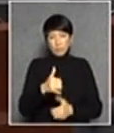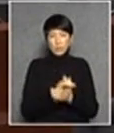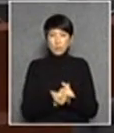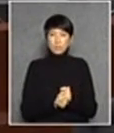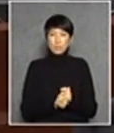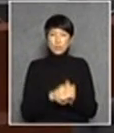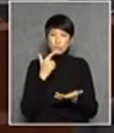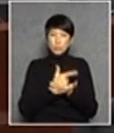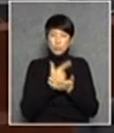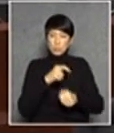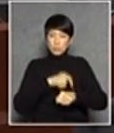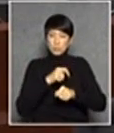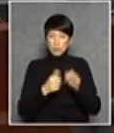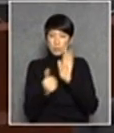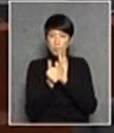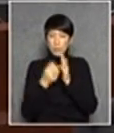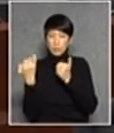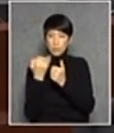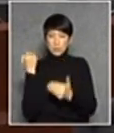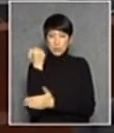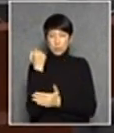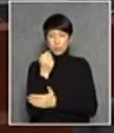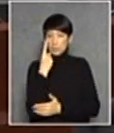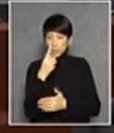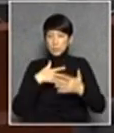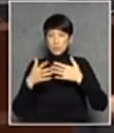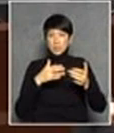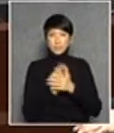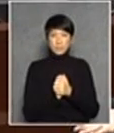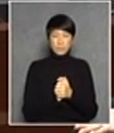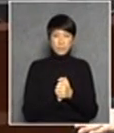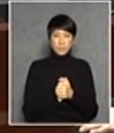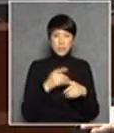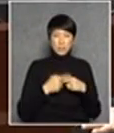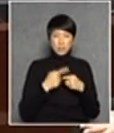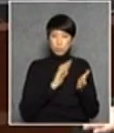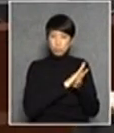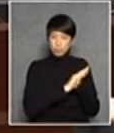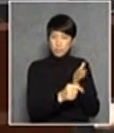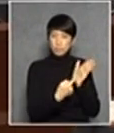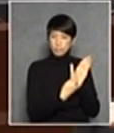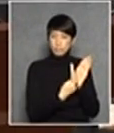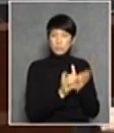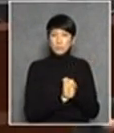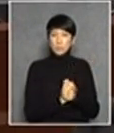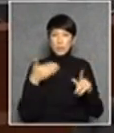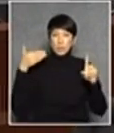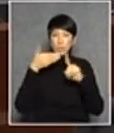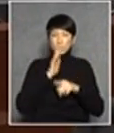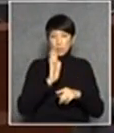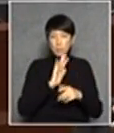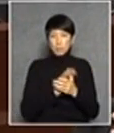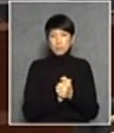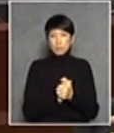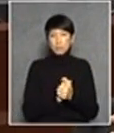議時間是為學生爭取一件事嘛。那其實很明顯的， OK， 目的不是說真的政府